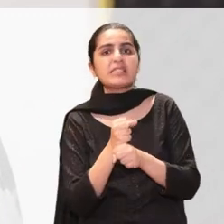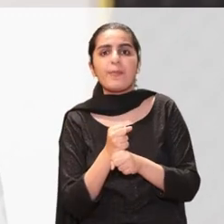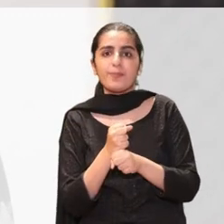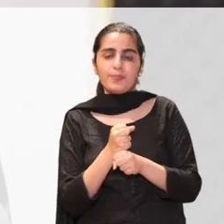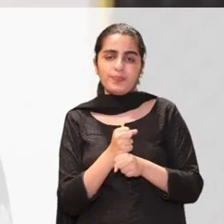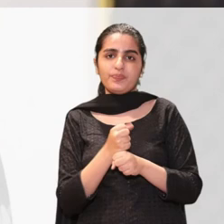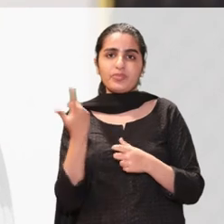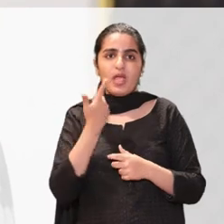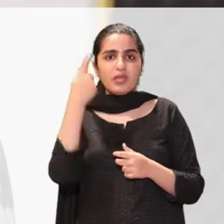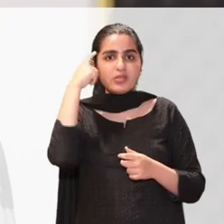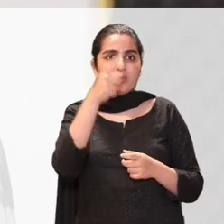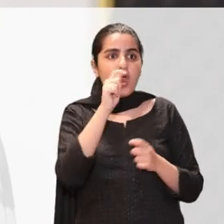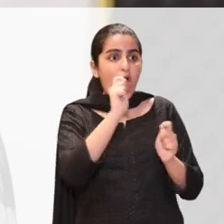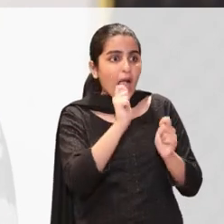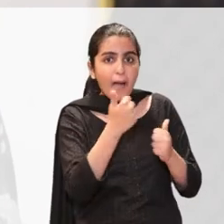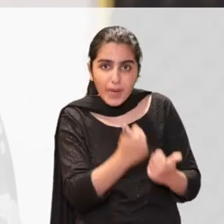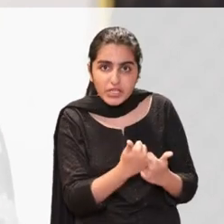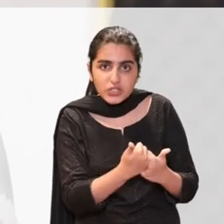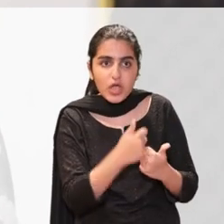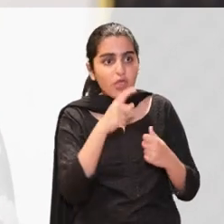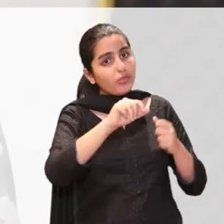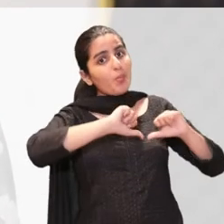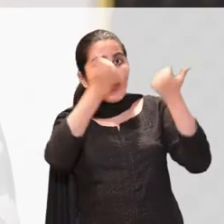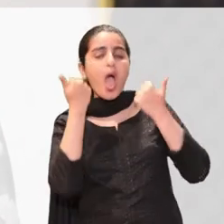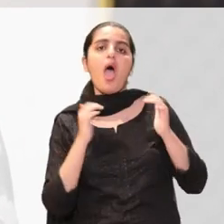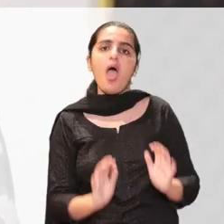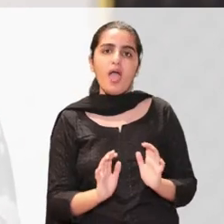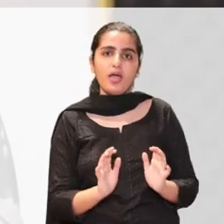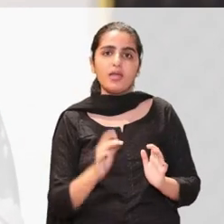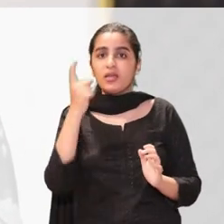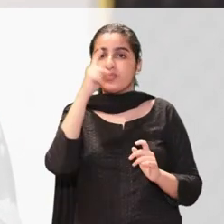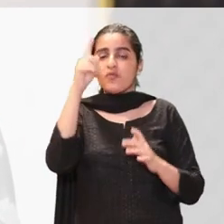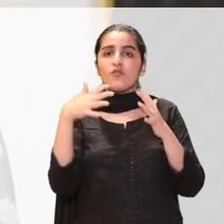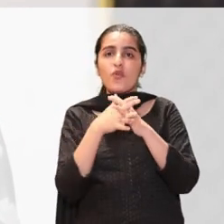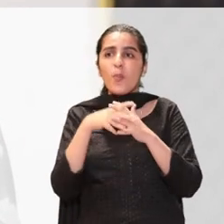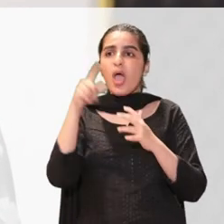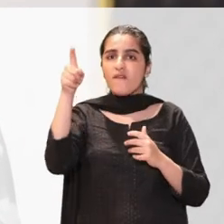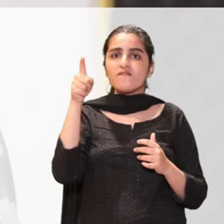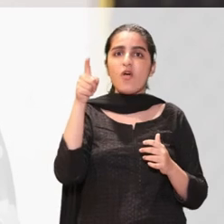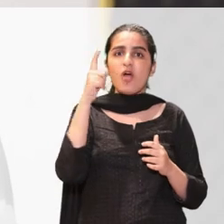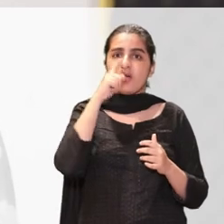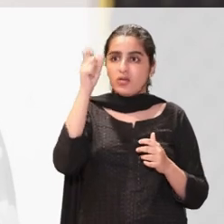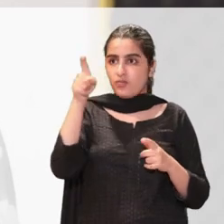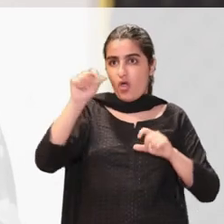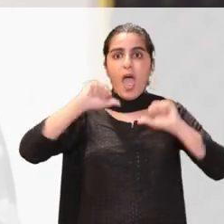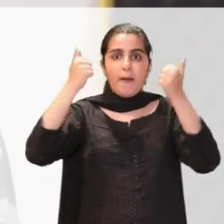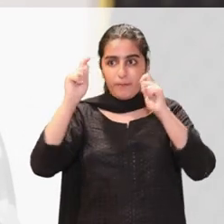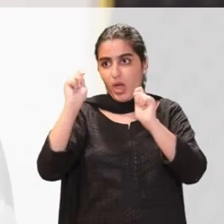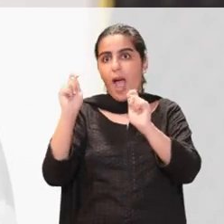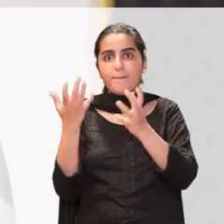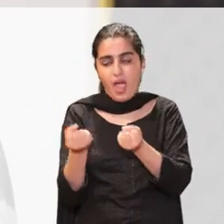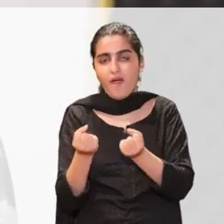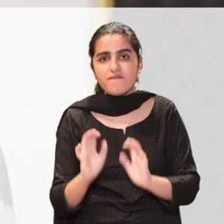वह खातून है जो अभी हाल मस्ती हैं उनका भी तो करिए है यह अगर आप लोगों को अच्छा सा सकते हैं तो मामला खान साहब तो है